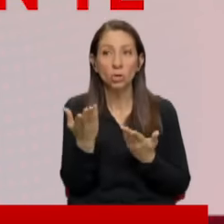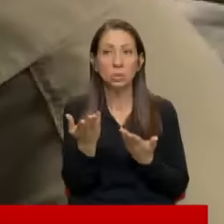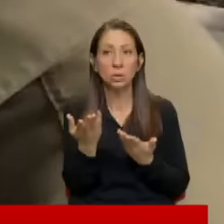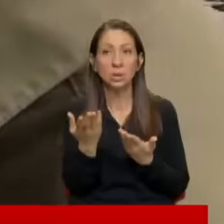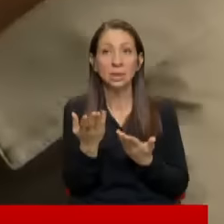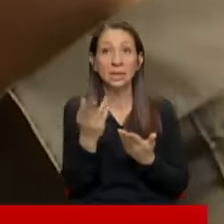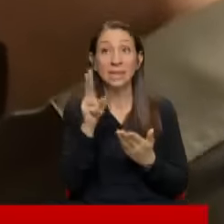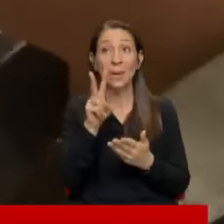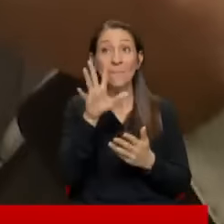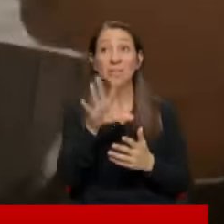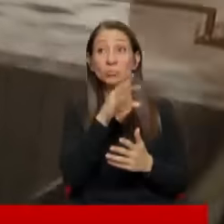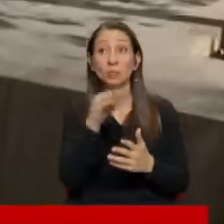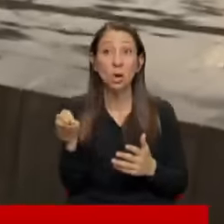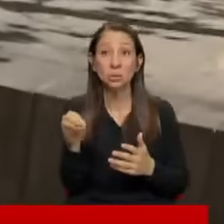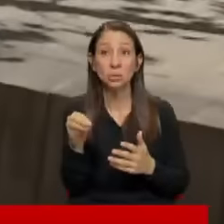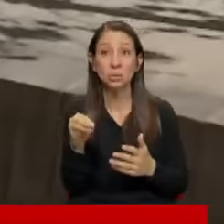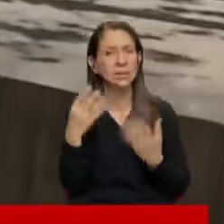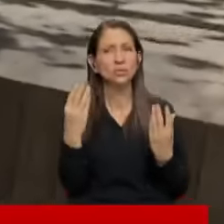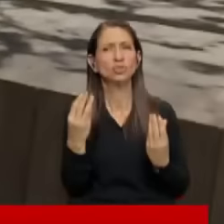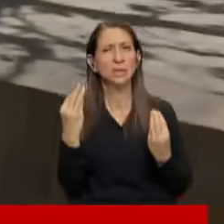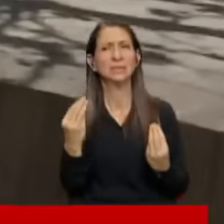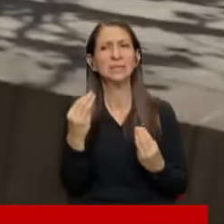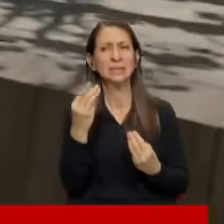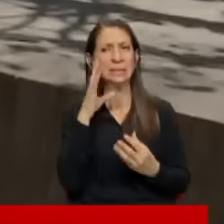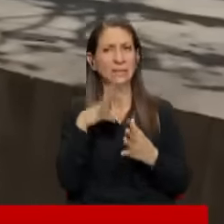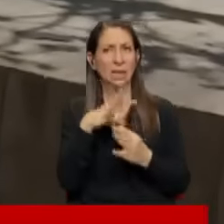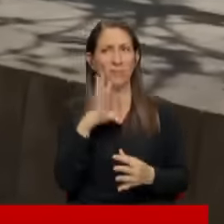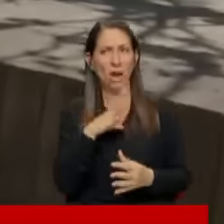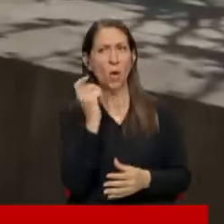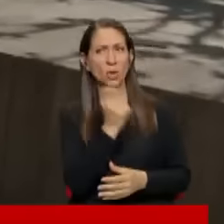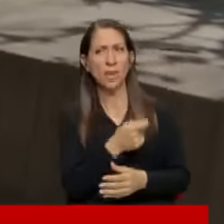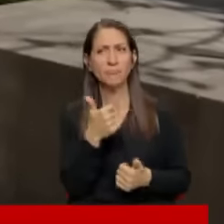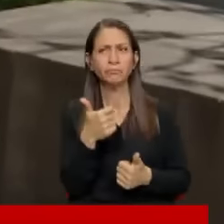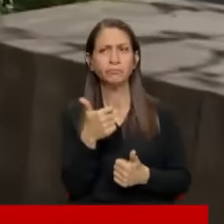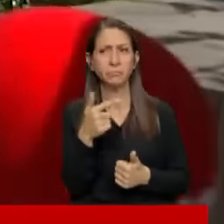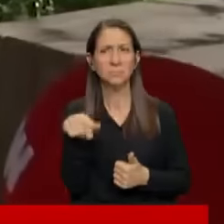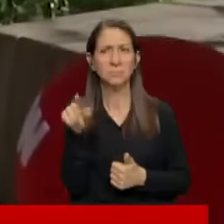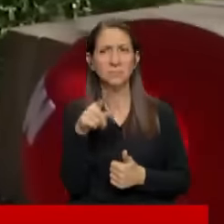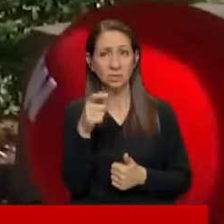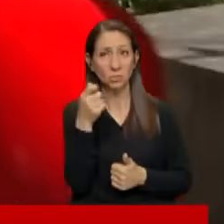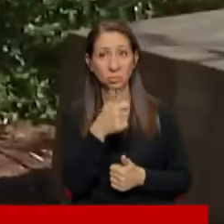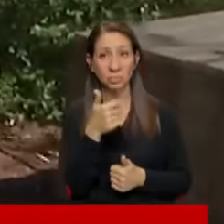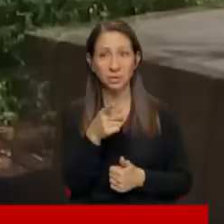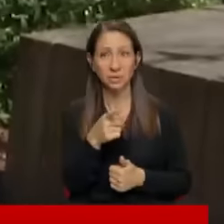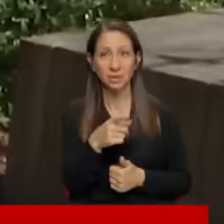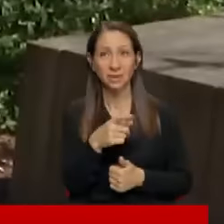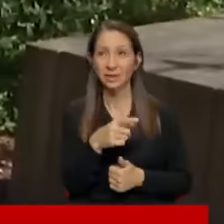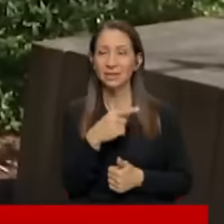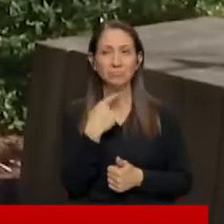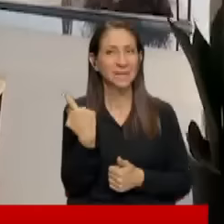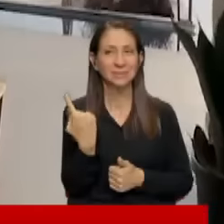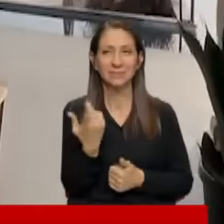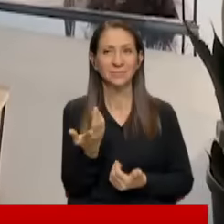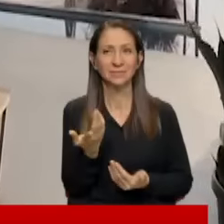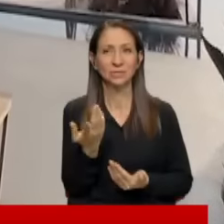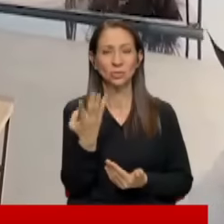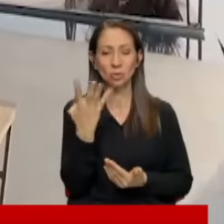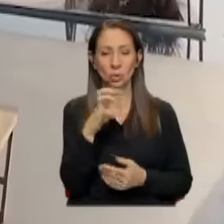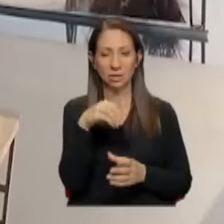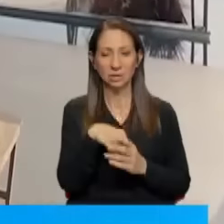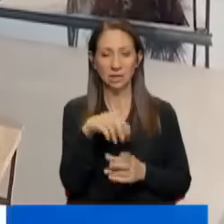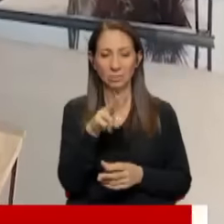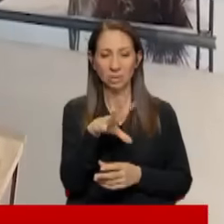yükseldi. 25 milyon lira. Ne güzel insanlar var yani onları ödeyen. Siz ödeyebilir misiniz? İmkanı yok. 4 ay